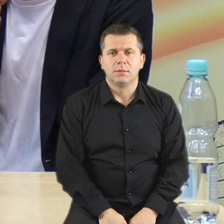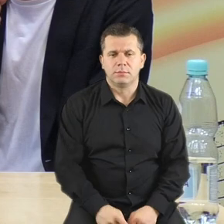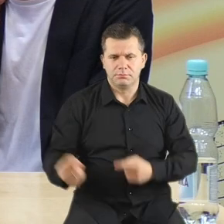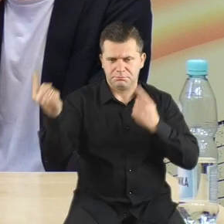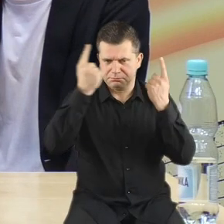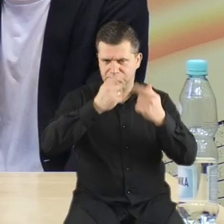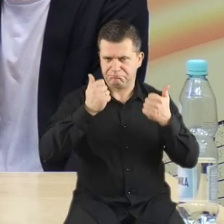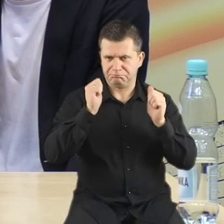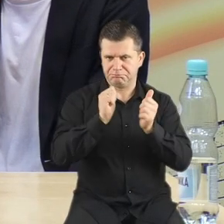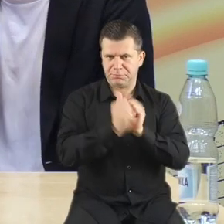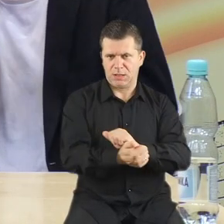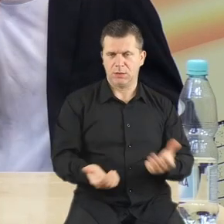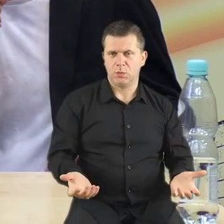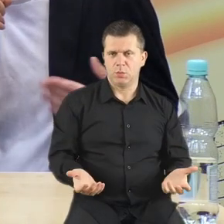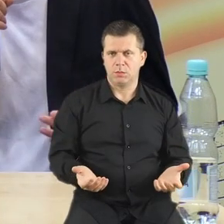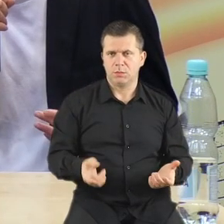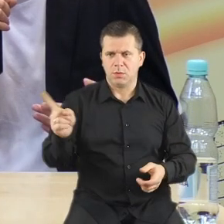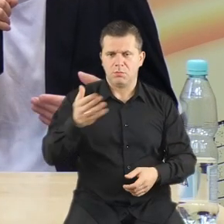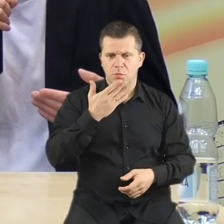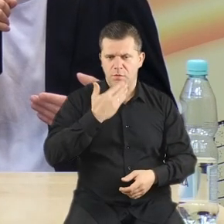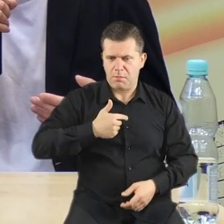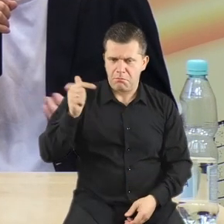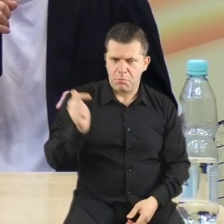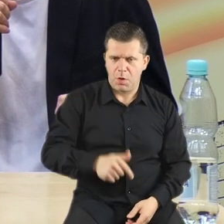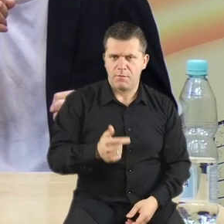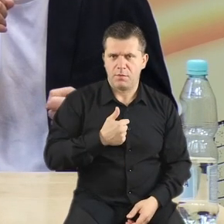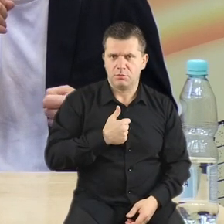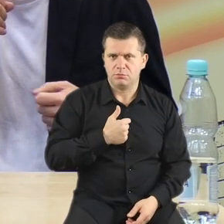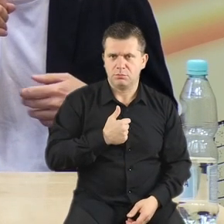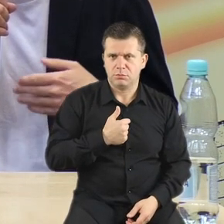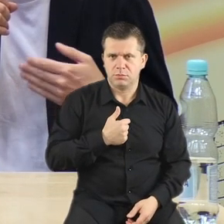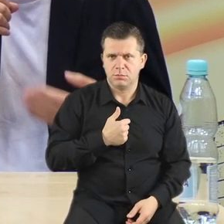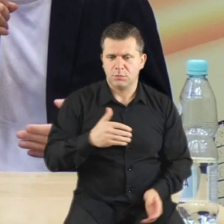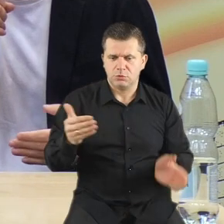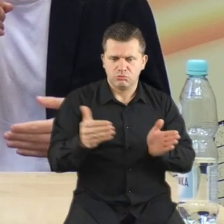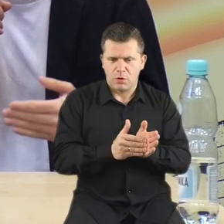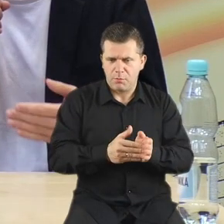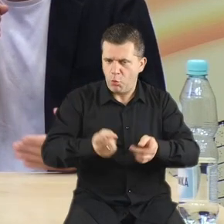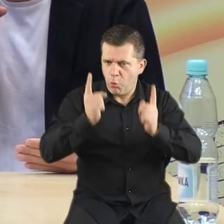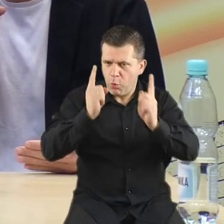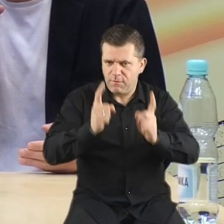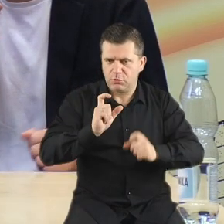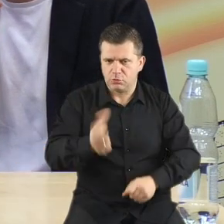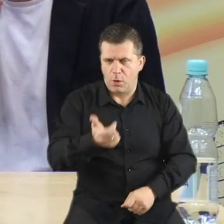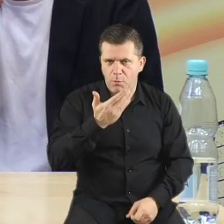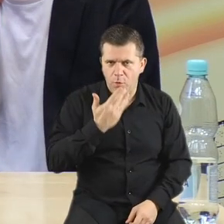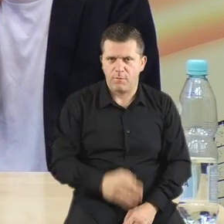nastawienie drastycznie się zmieniło. Zaczęli mówić, że powinienem, że trzeba przy mnie uważać na to, co się